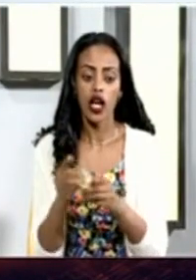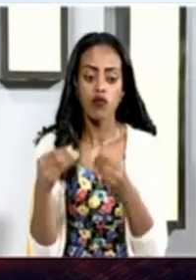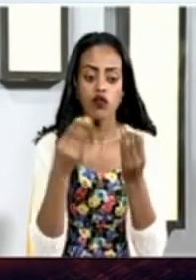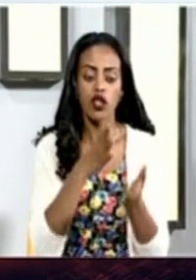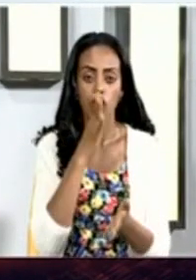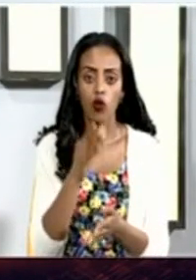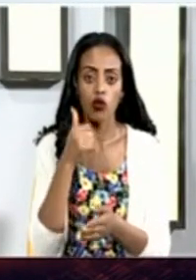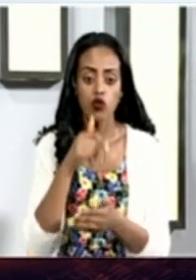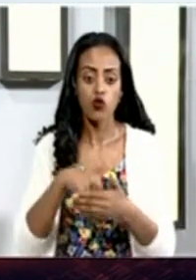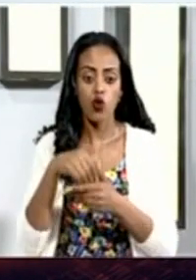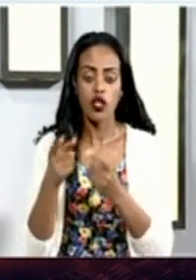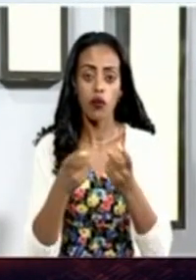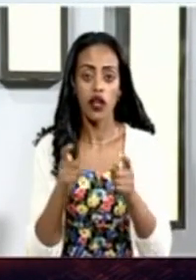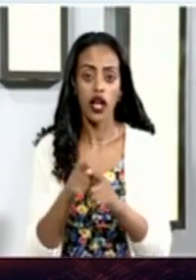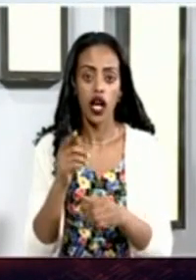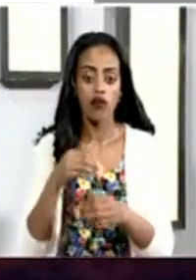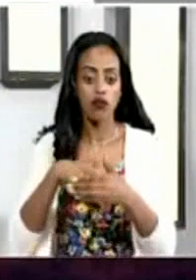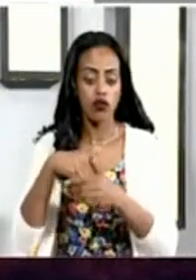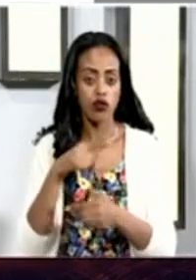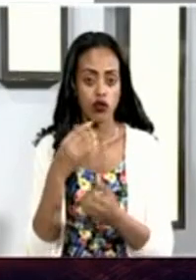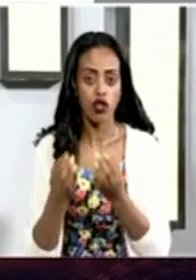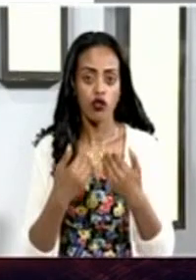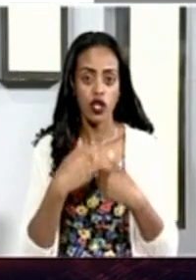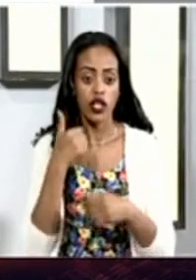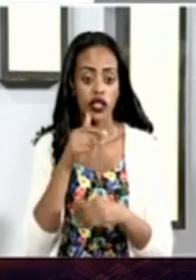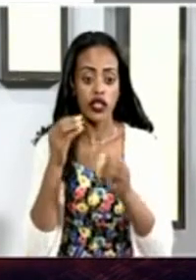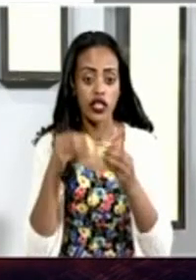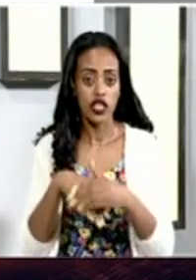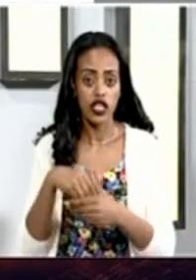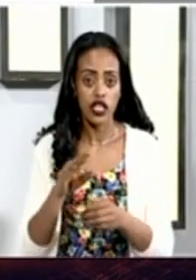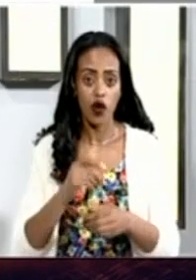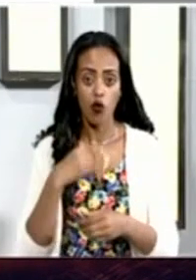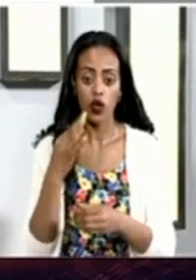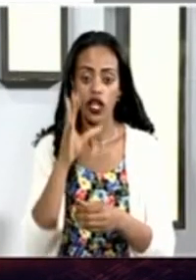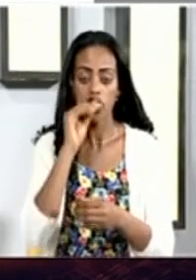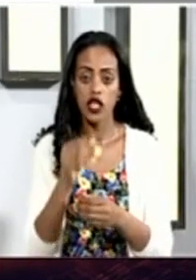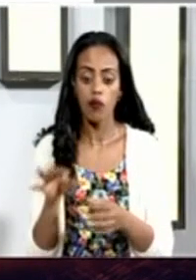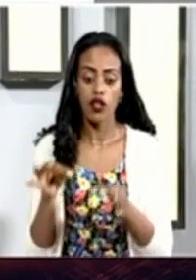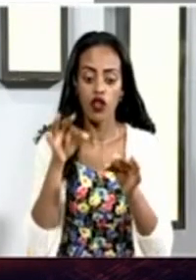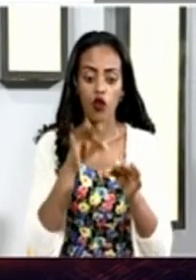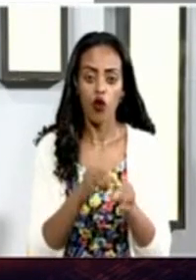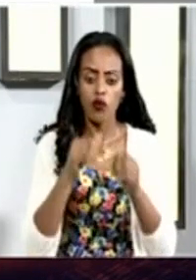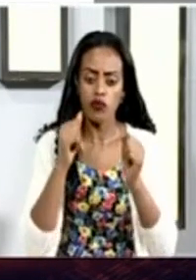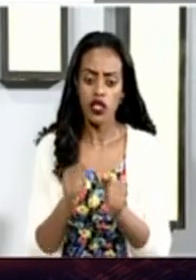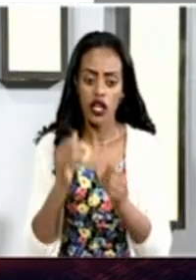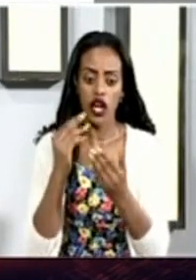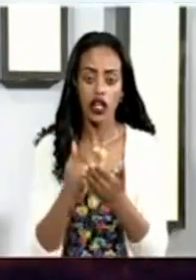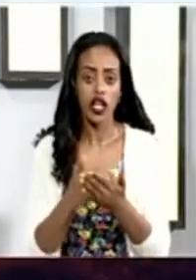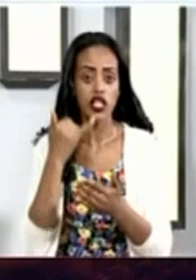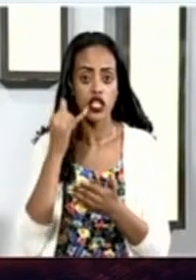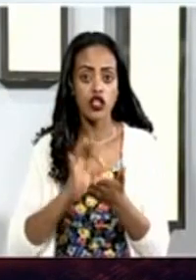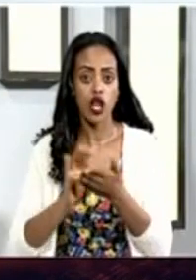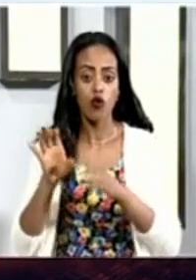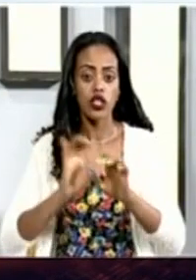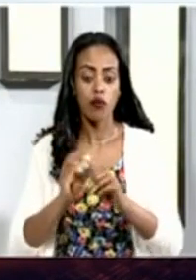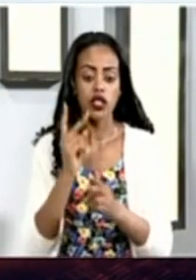دما اتزوات اما مرحيكا مزدنگيو تاقالي توزلوم اتحساب زخفته والكاسب كركبالو بزخيل ادراشان سلكن اتساو عيد